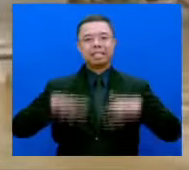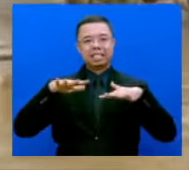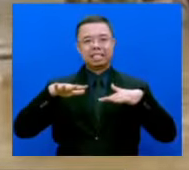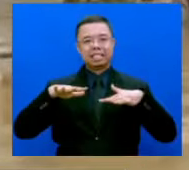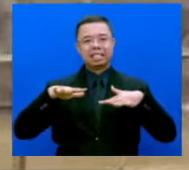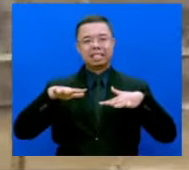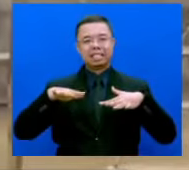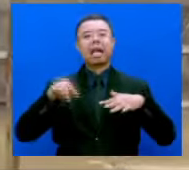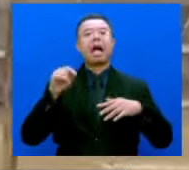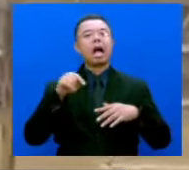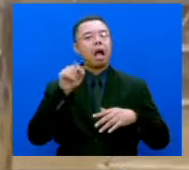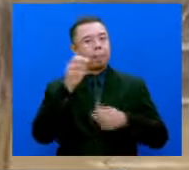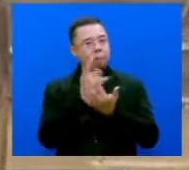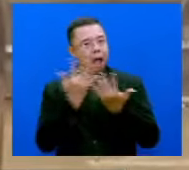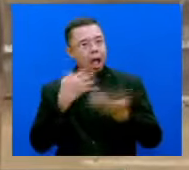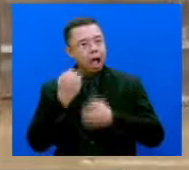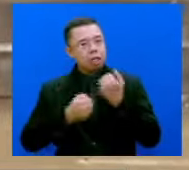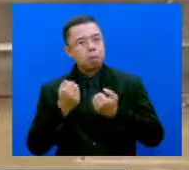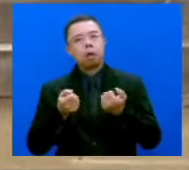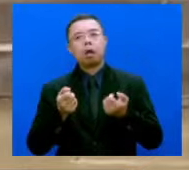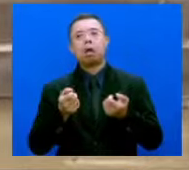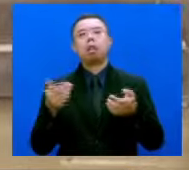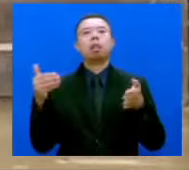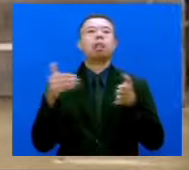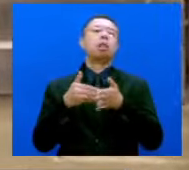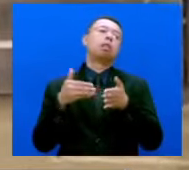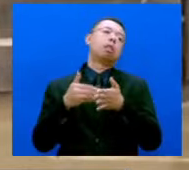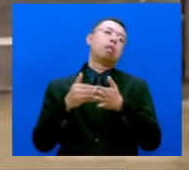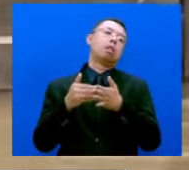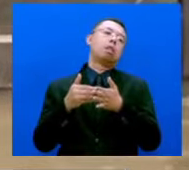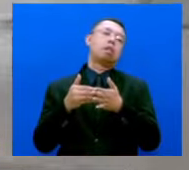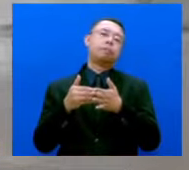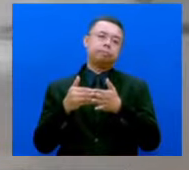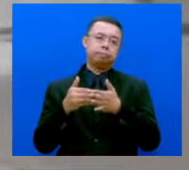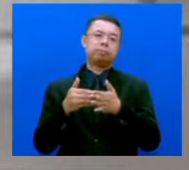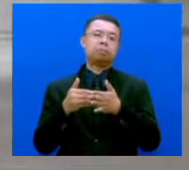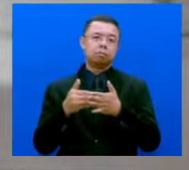ini menyebabkan aktivitas warga menjadi lumpuh total.